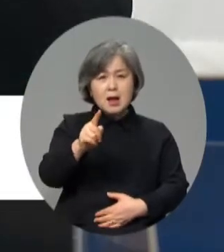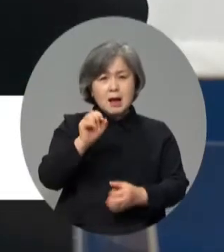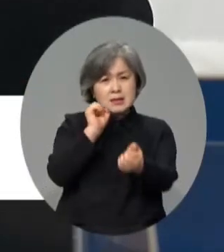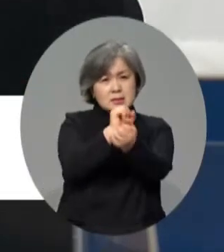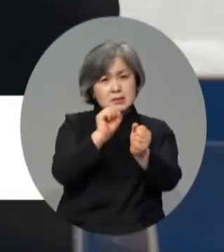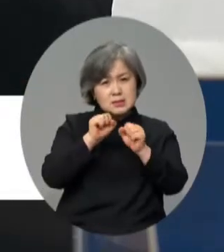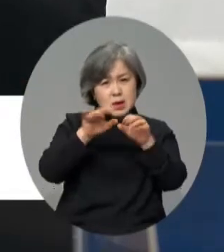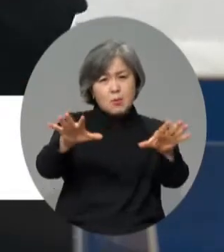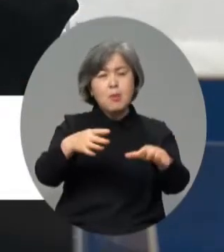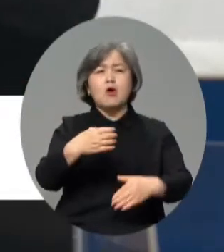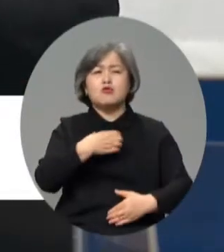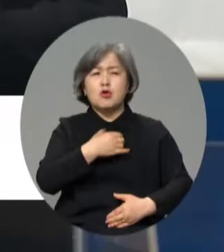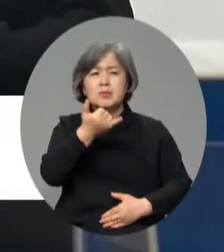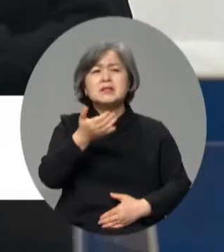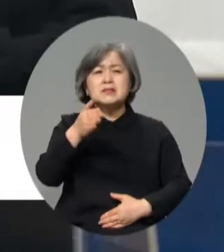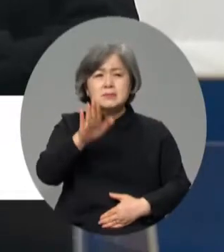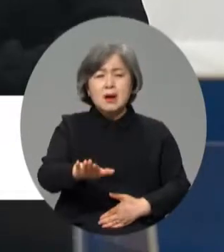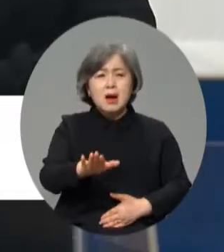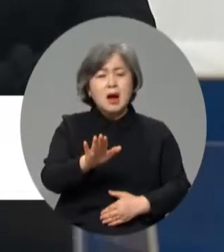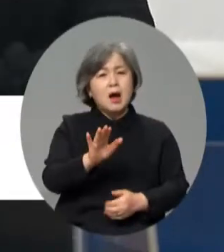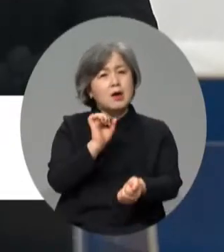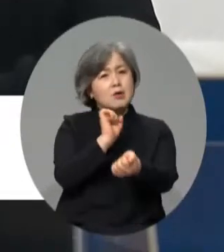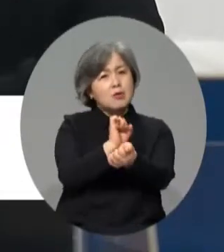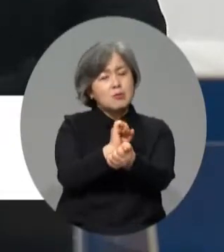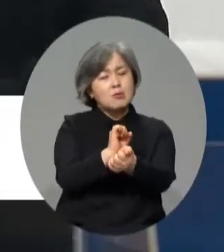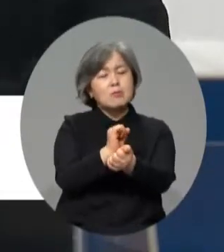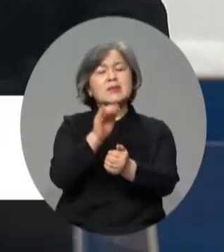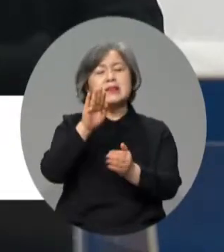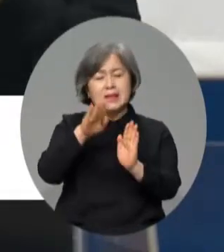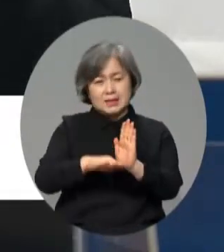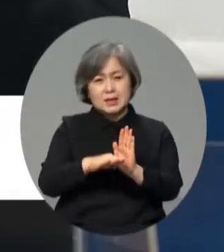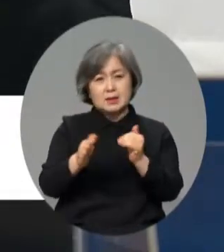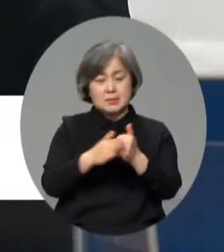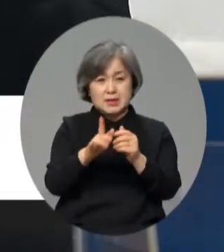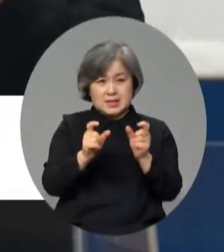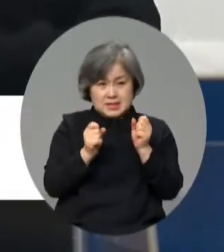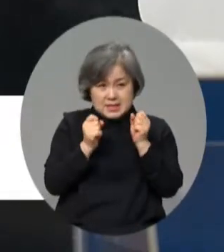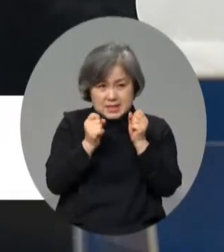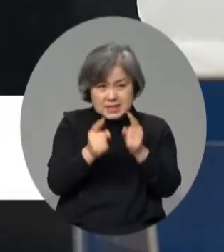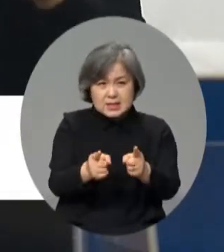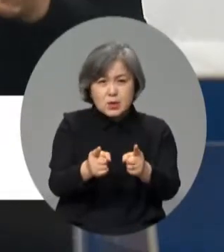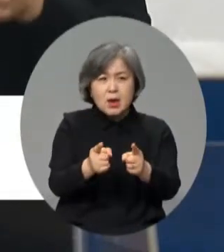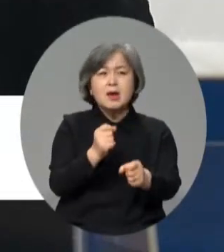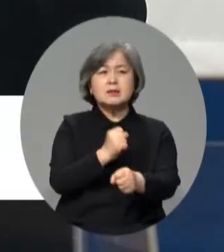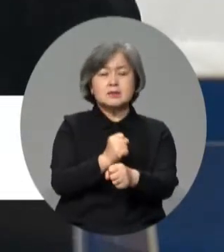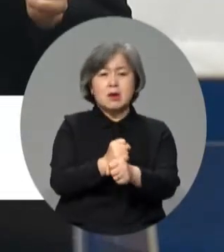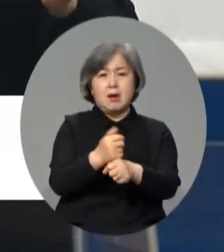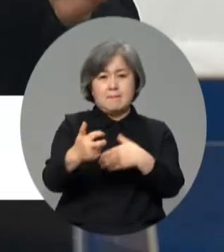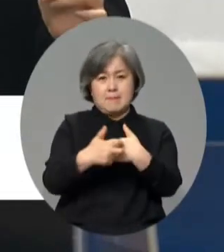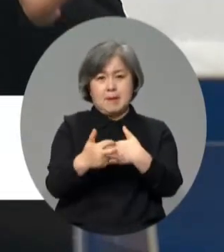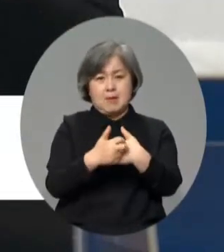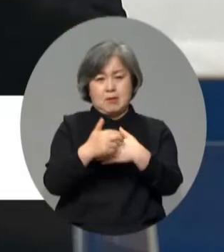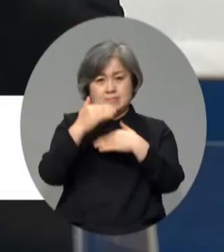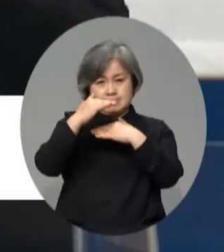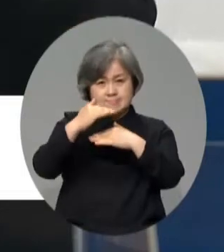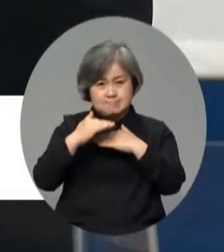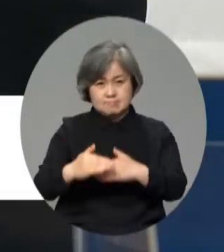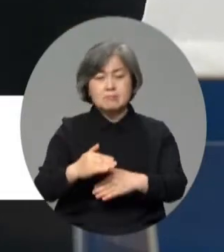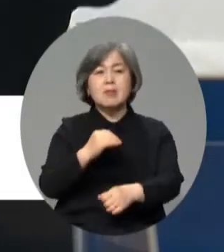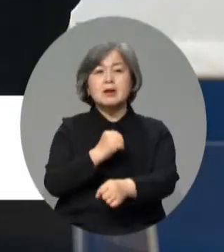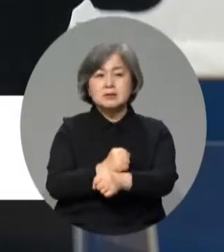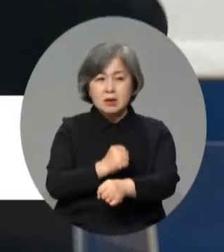중등 유증 중도가 았기 때문에 이를 기회 삼아서 의료 체계를 갖추고